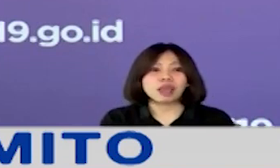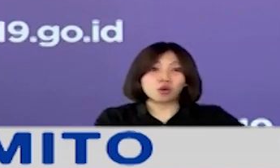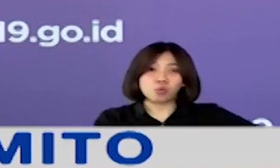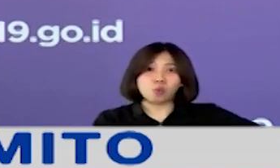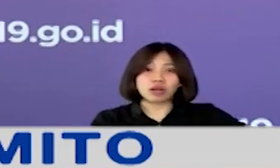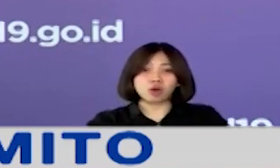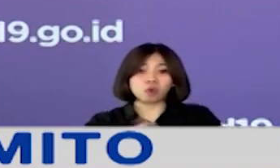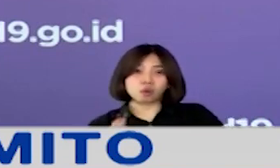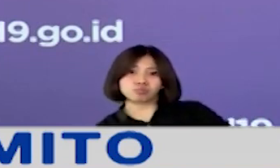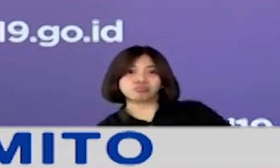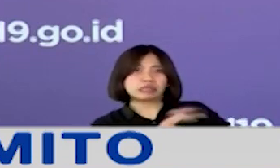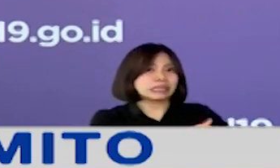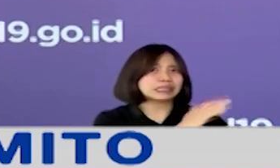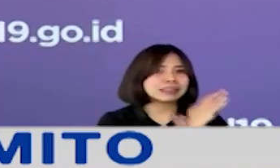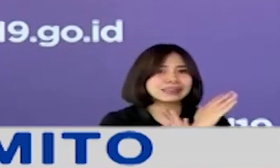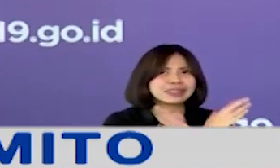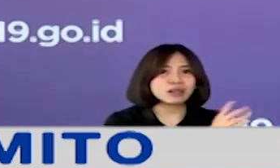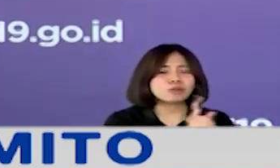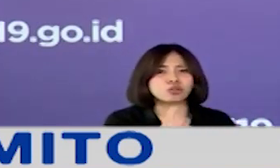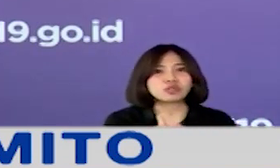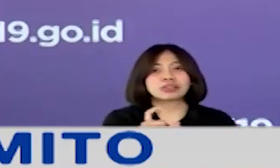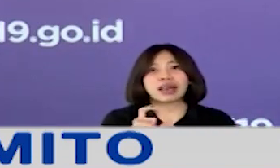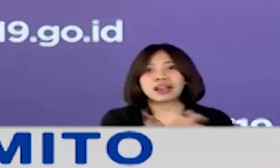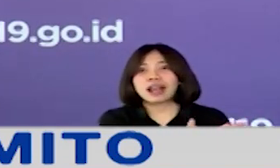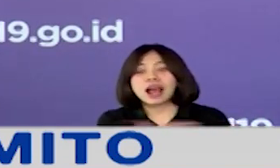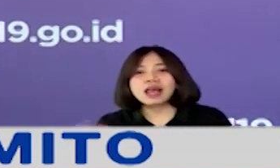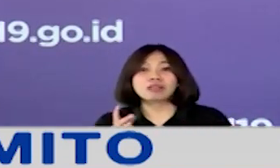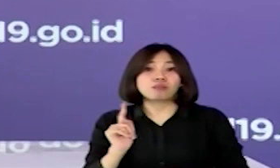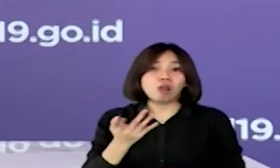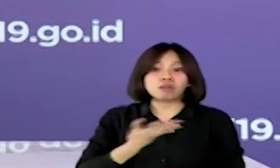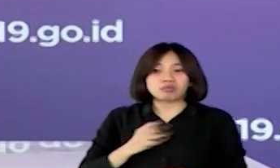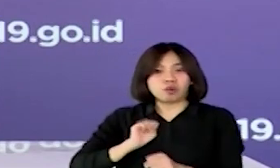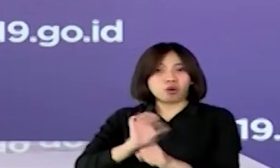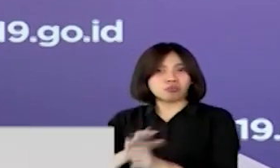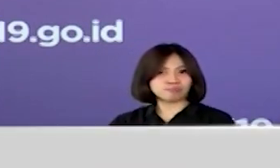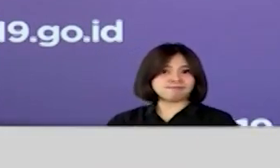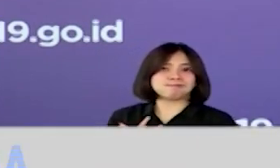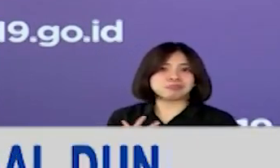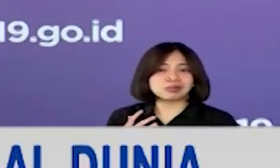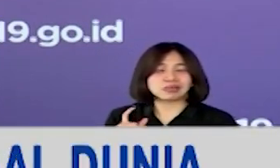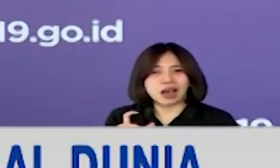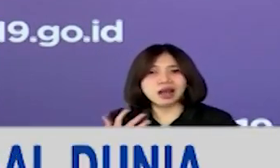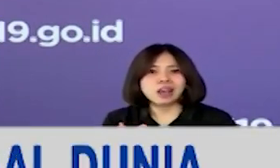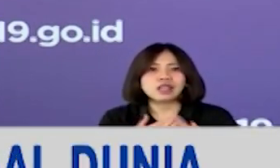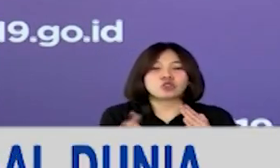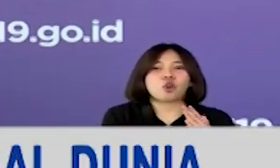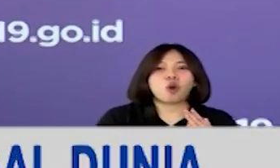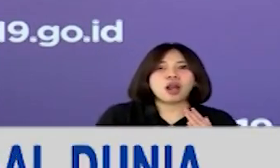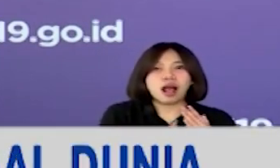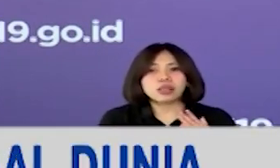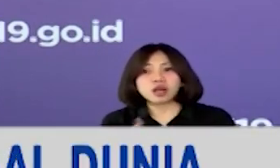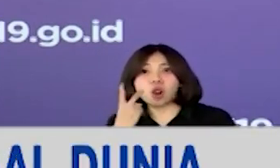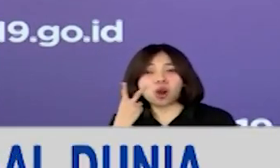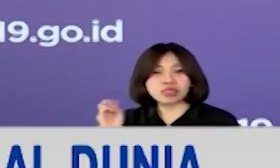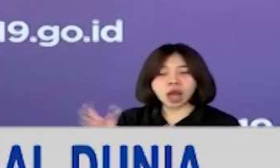kluster keluarga. Dengan pelaksanaan isolasi mandiri yang baik dan benar, serta tindakan sedini mungkin sejak